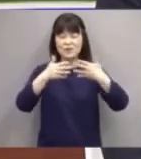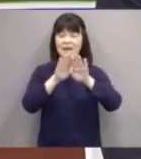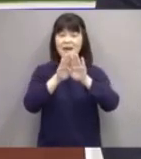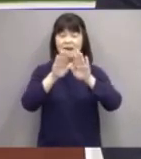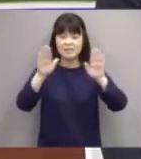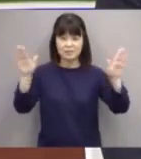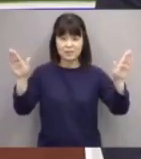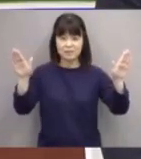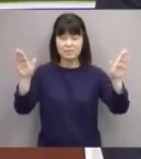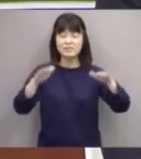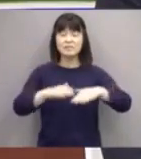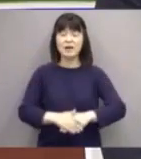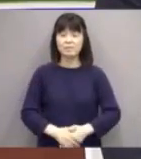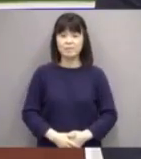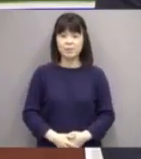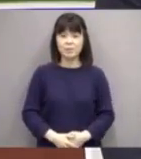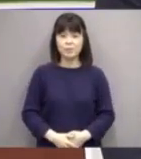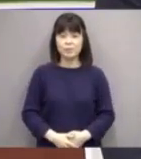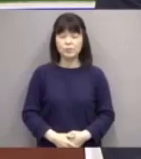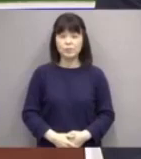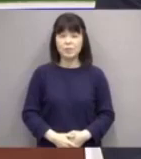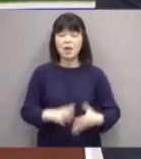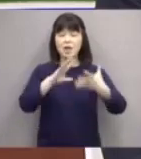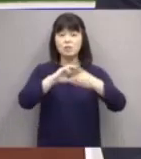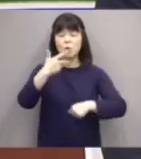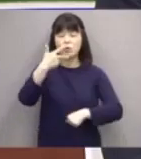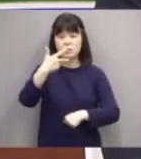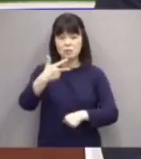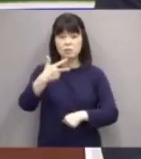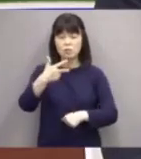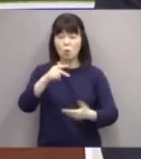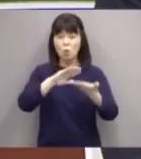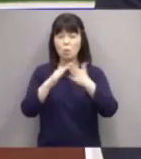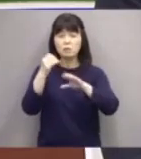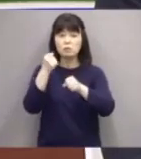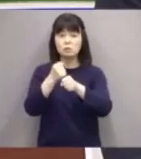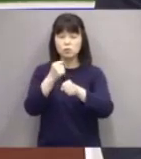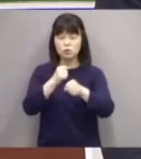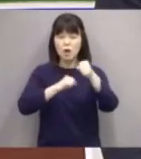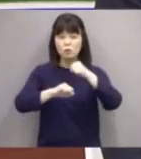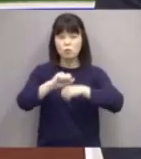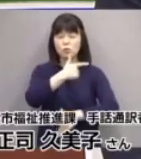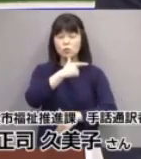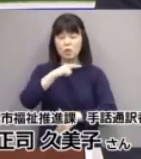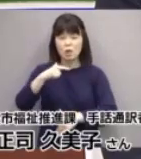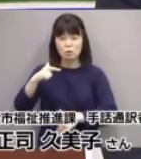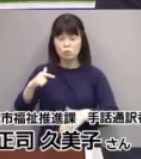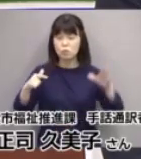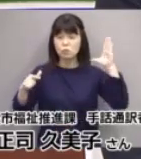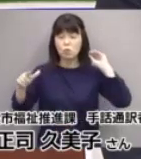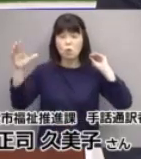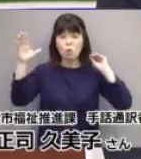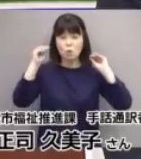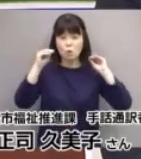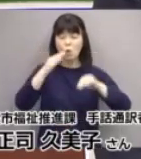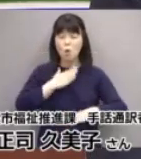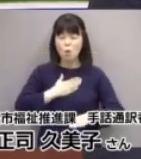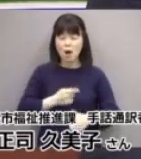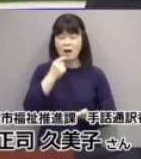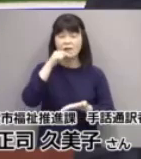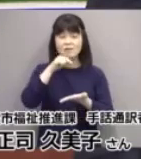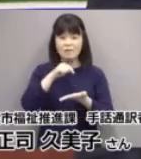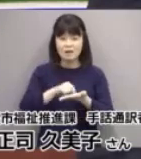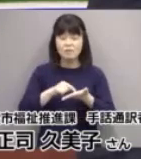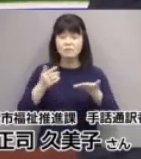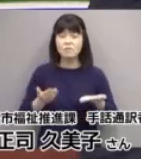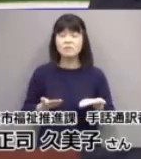からスタートしました。この番組は出雲市のまちづくりや取り組みなど様々な情報をできるだけタイムリーに